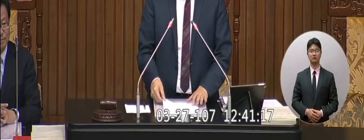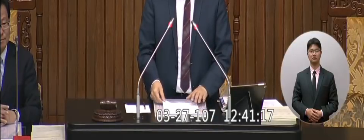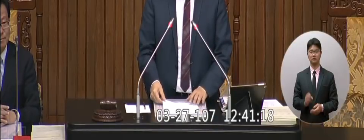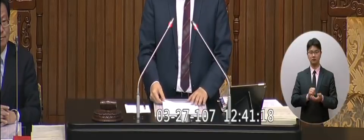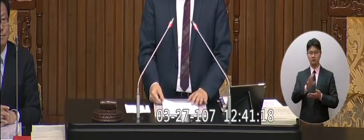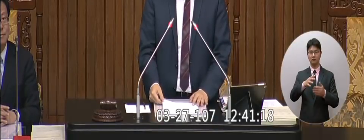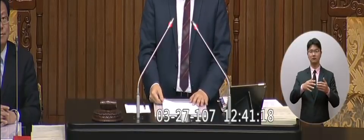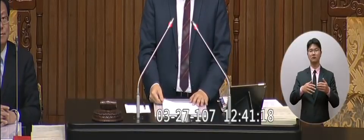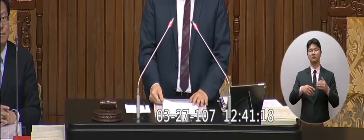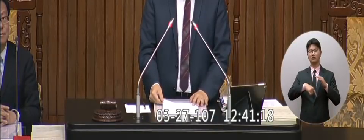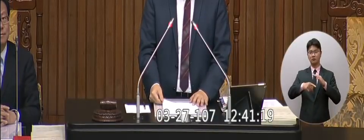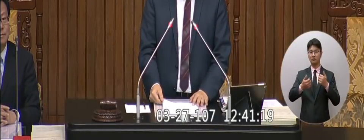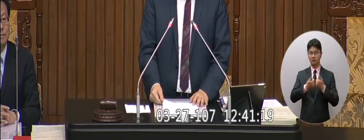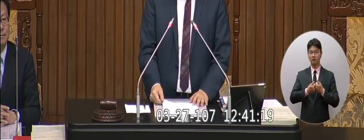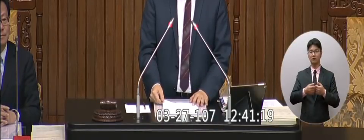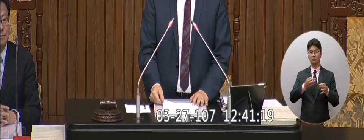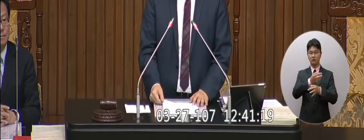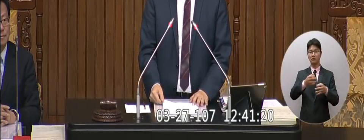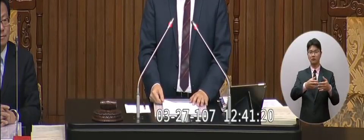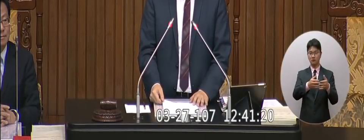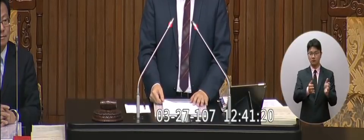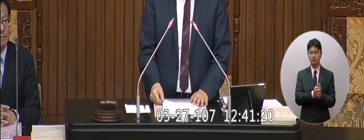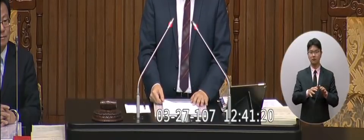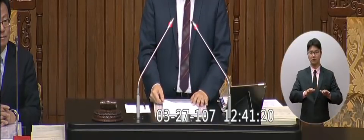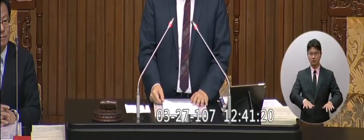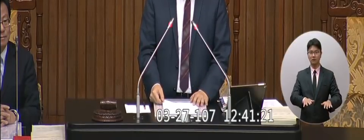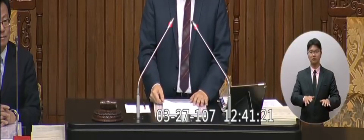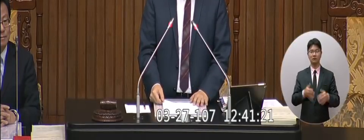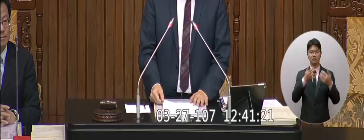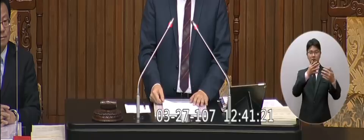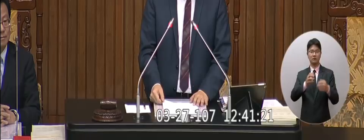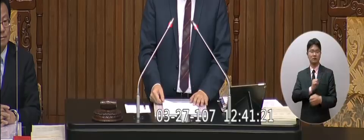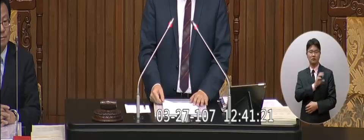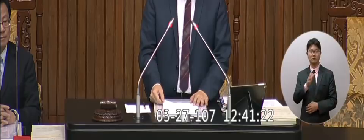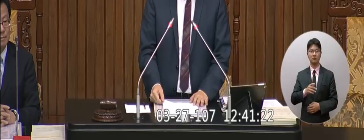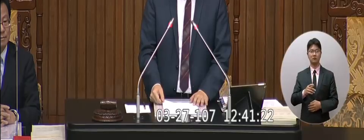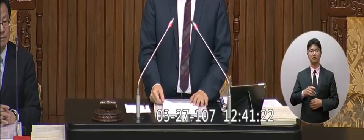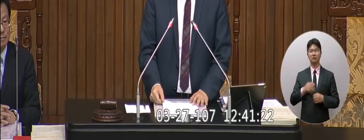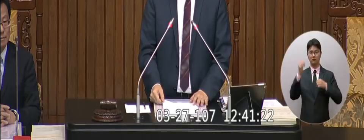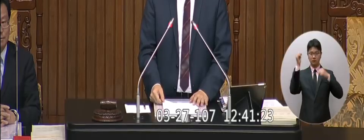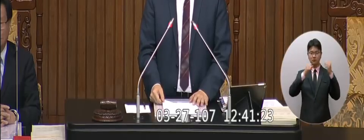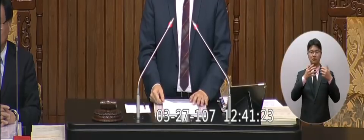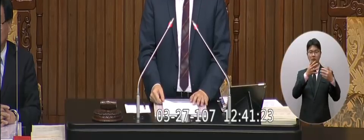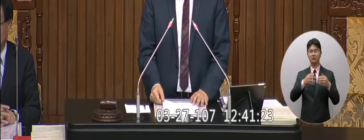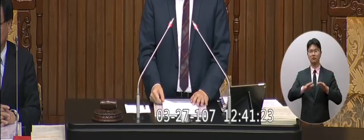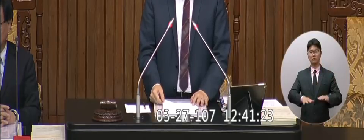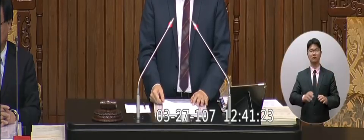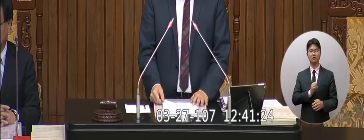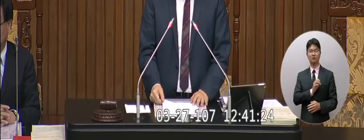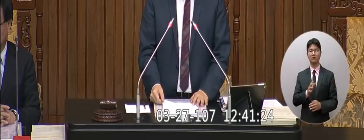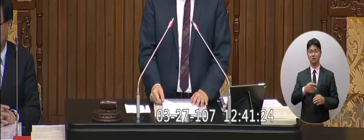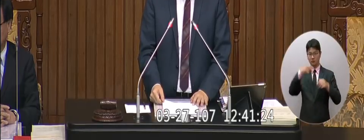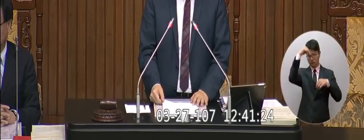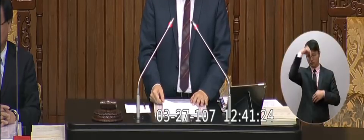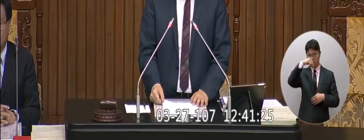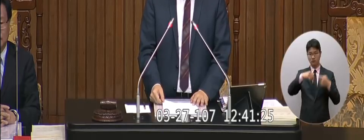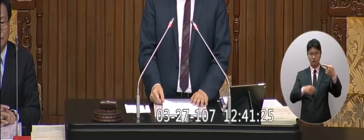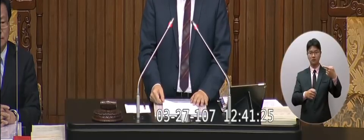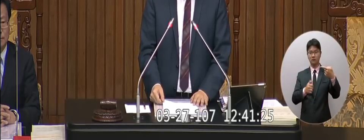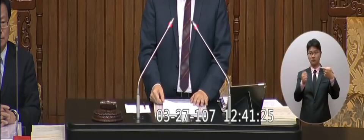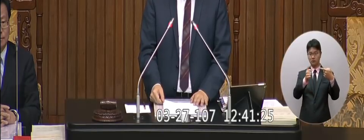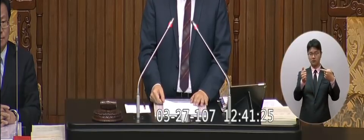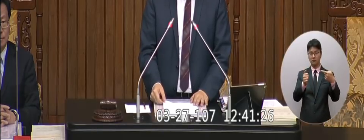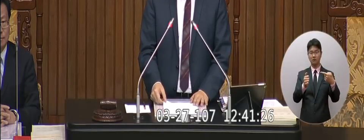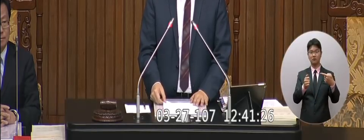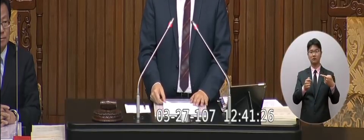包院会经济组织质询已询答完毕，上午质询到此为止。下午1:50处